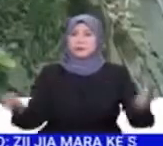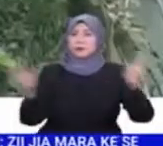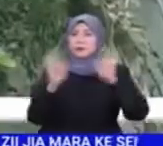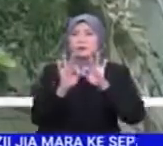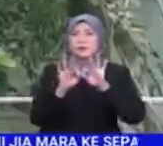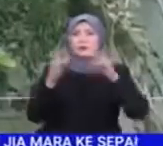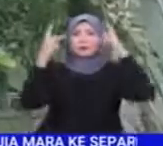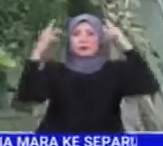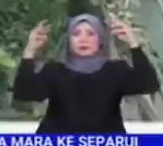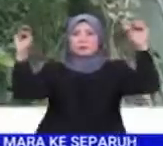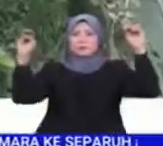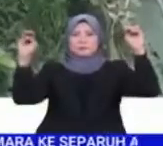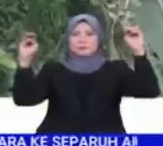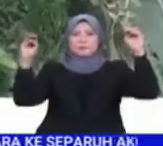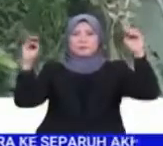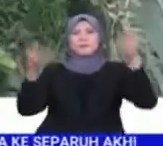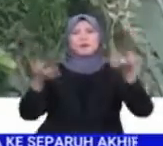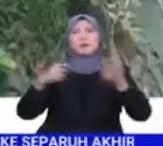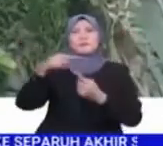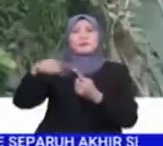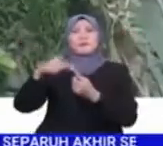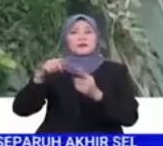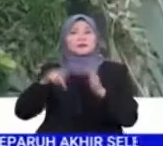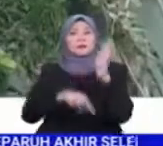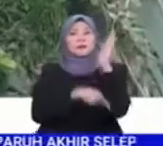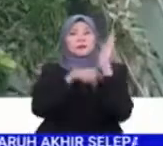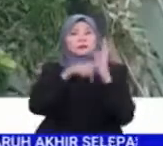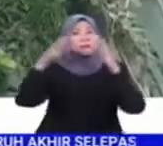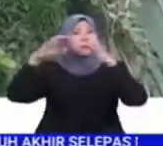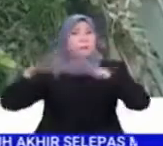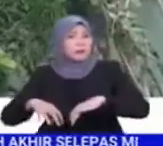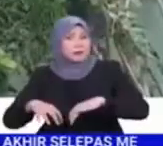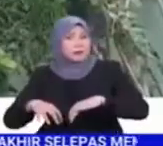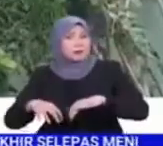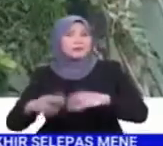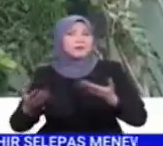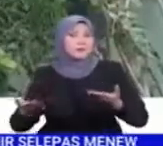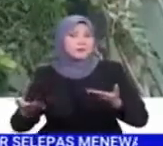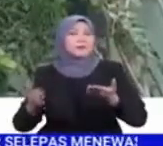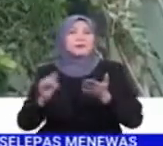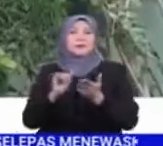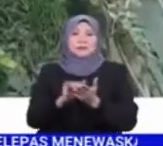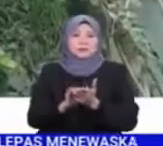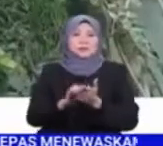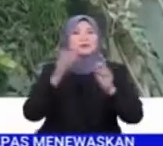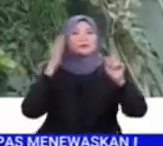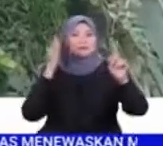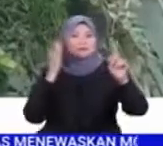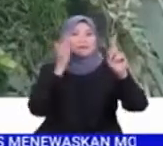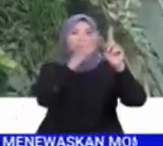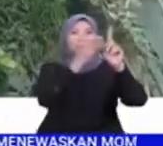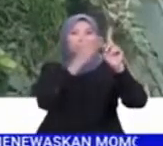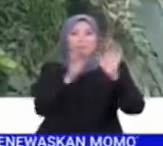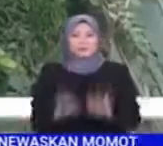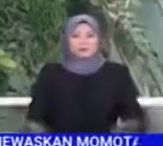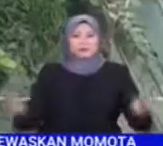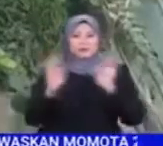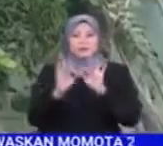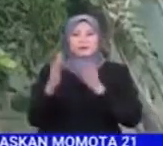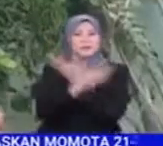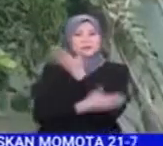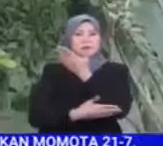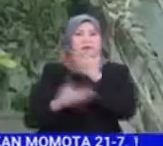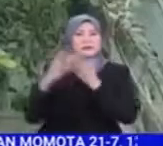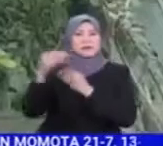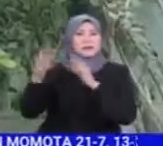mahu menentukan bila parlimen itu dibubarkan, ianya adalah menjurus kepada kepentingan negara dan